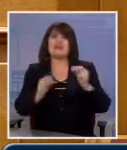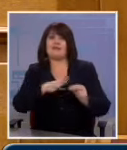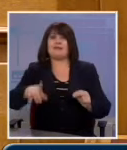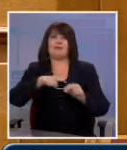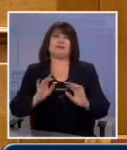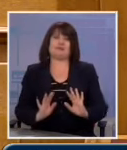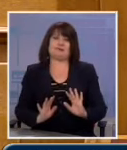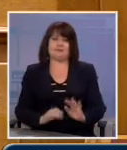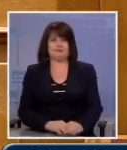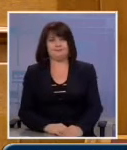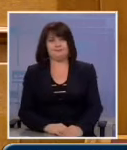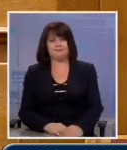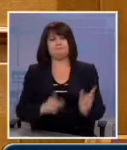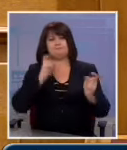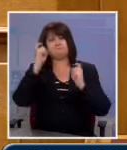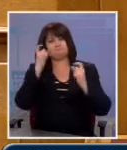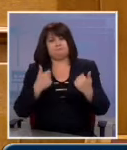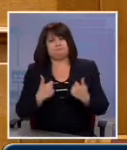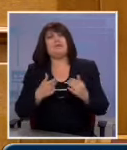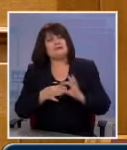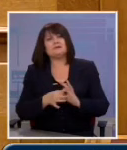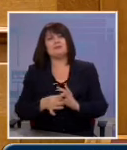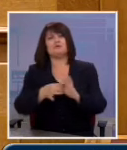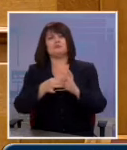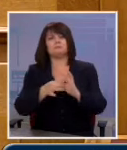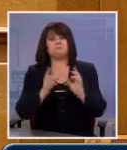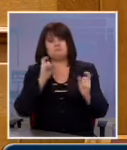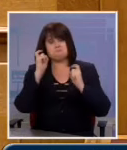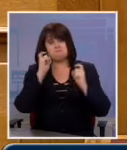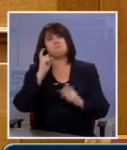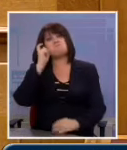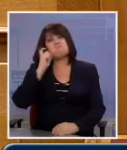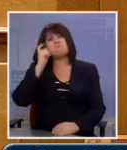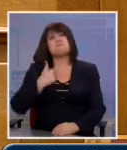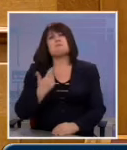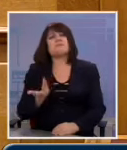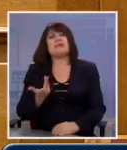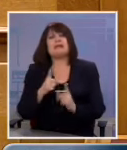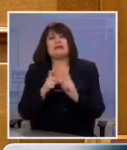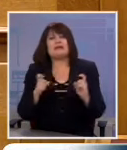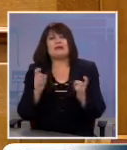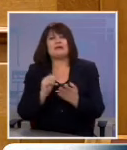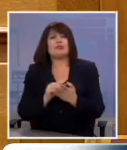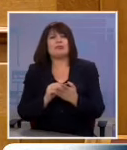εκεί. Διερωτώ με όμως, συνεχίζω και σκέφτομαι. Τι είναι εκείνο